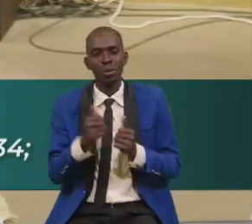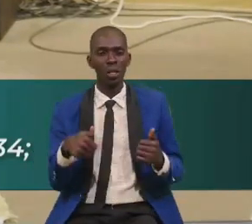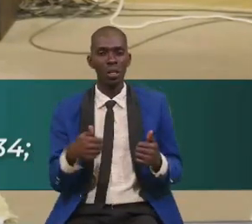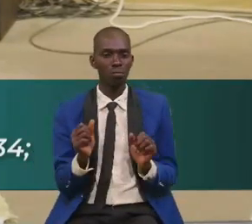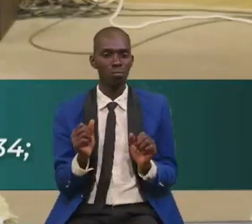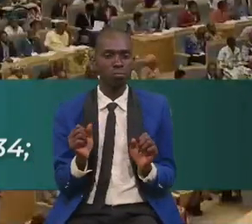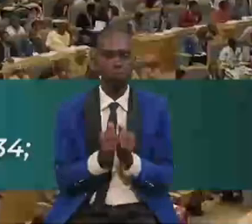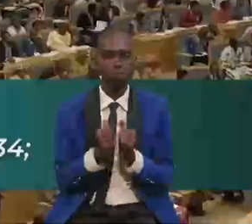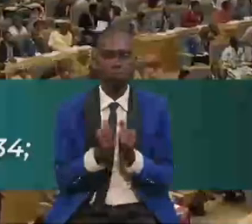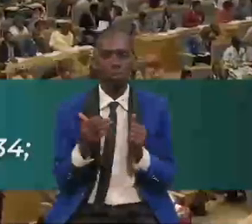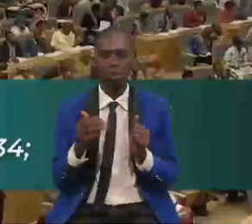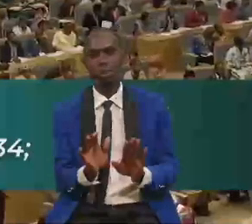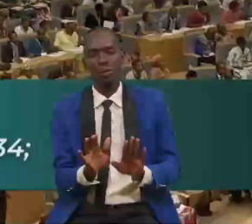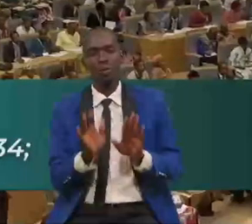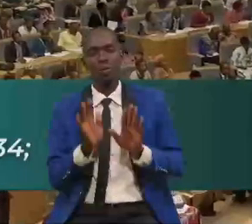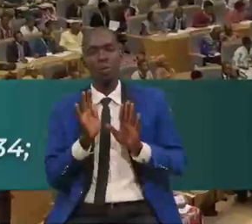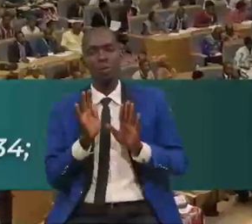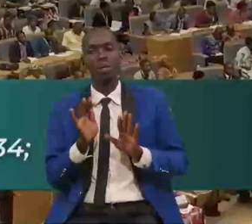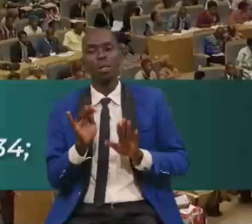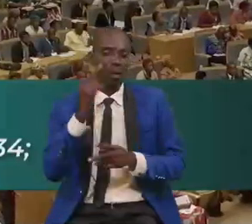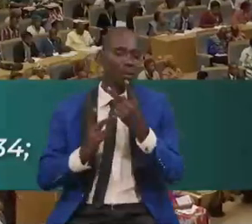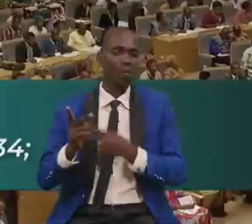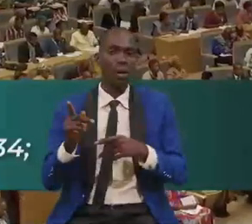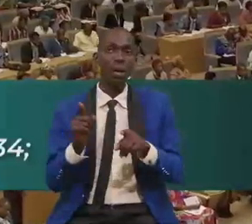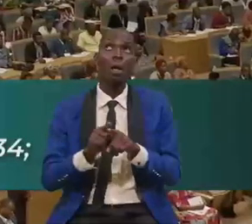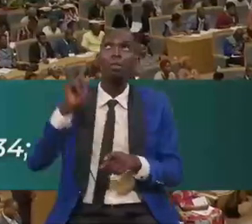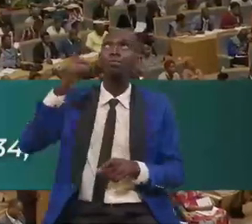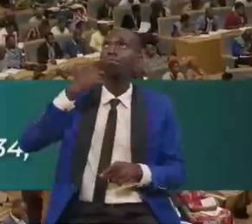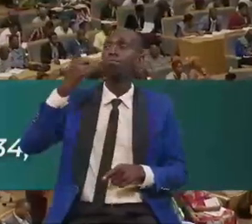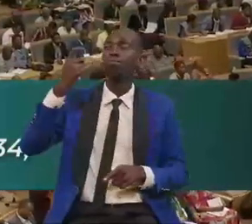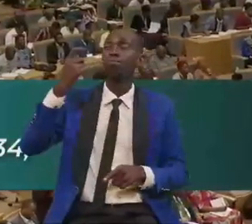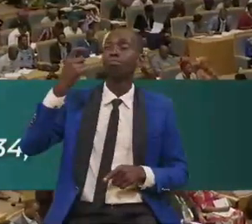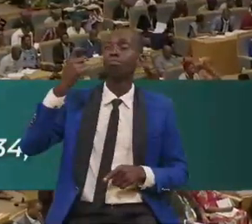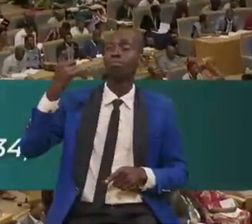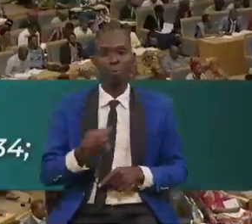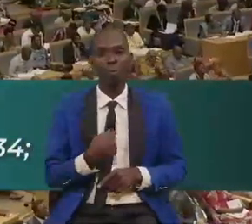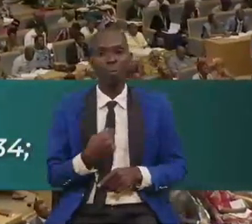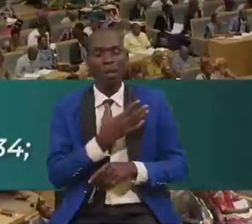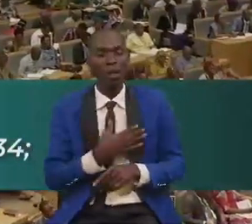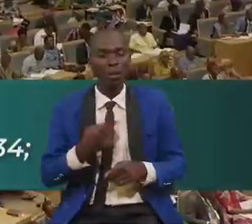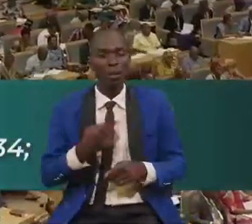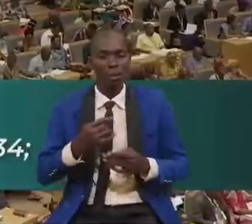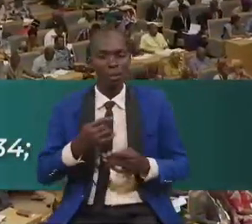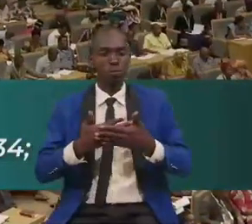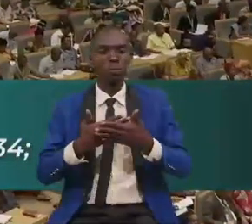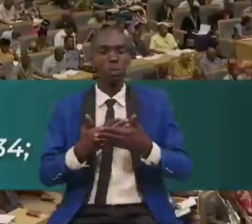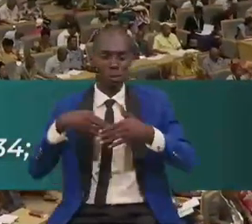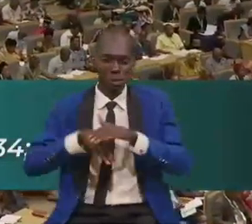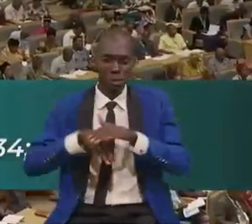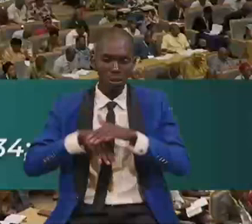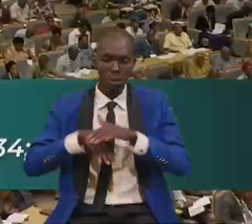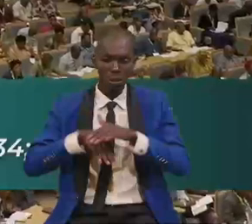crainte, je prophétisais selon l'ordre qu'il m'avait donné. Et l'Esprit entra en eux. Et ils reprirent